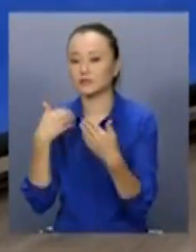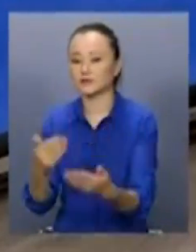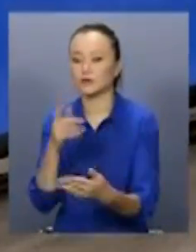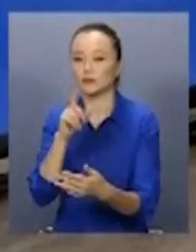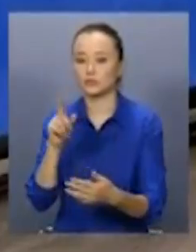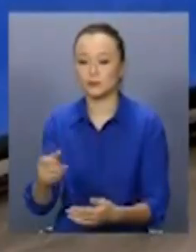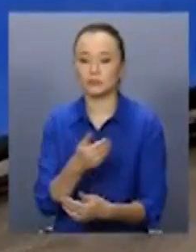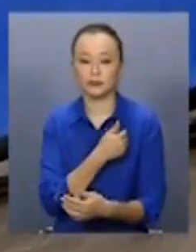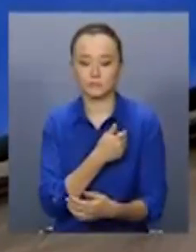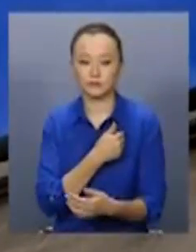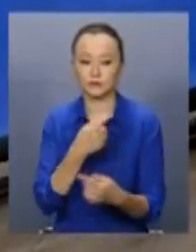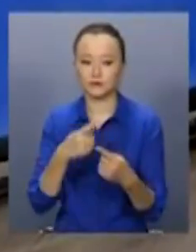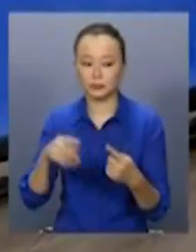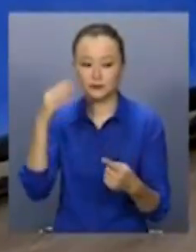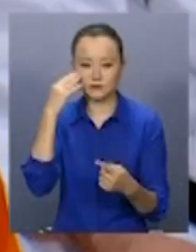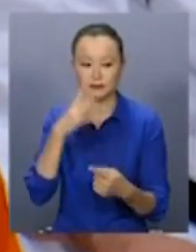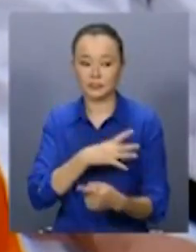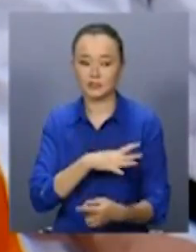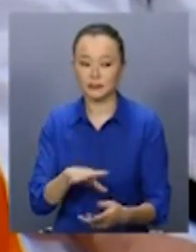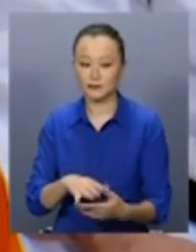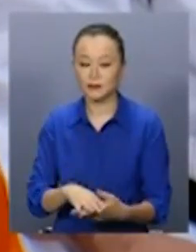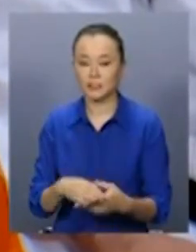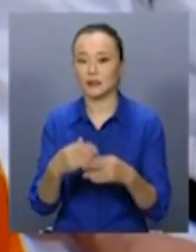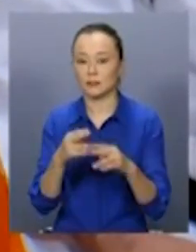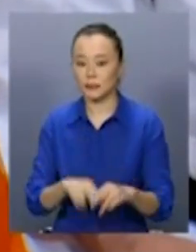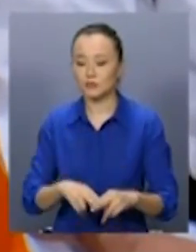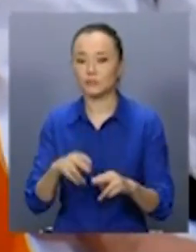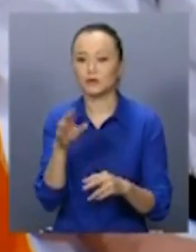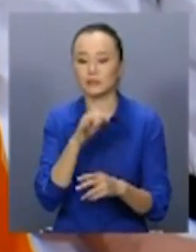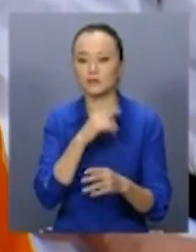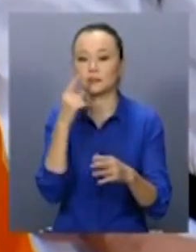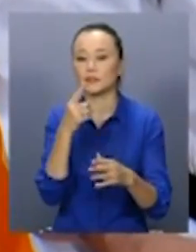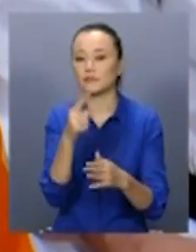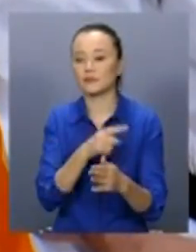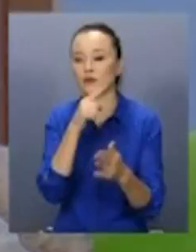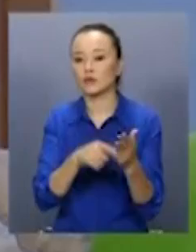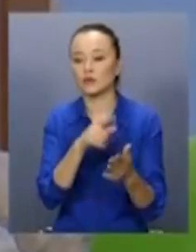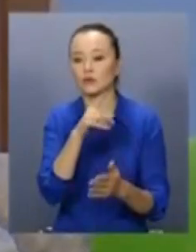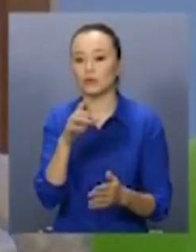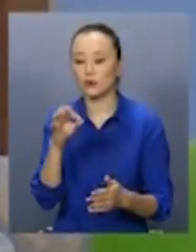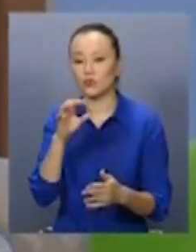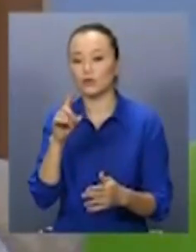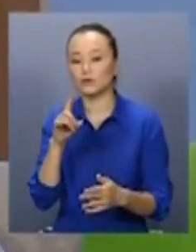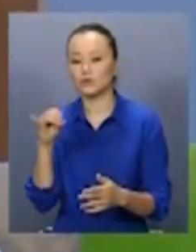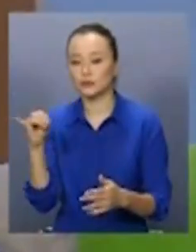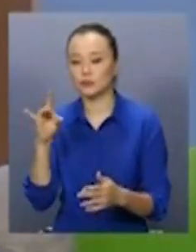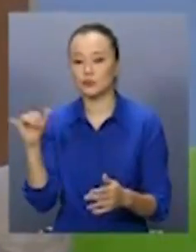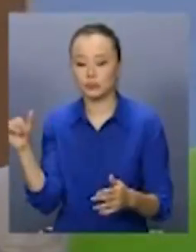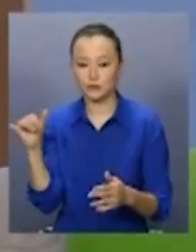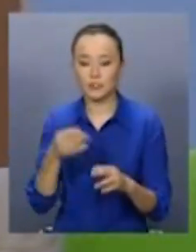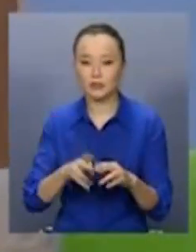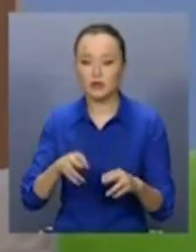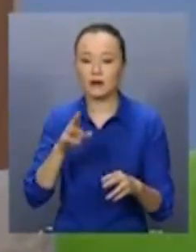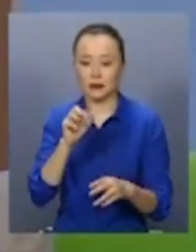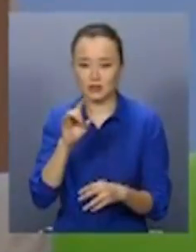пейіл. Басқа бөтен ойымыз болған жоқ. Сондықтан ең бірінші сұрағым, жалпы гозюрю, бұл каратэнің